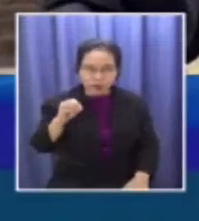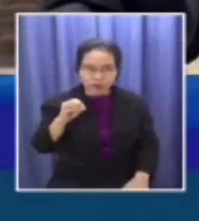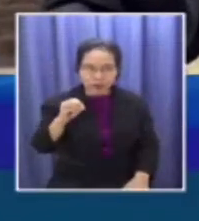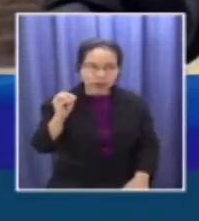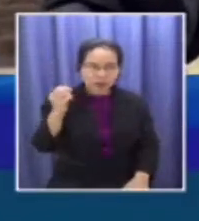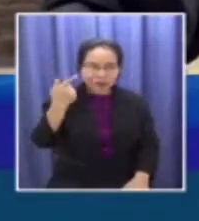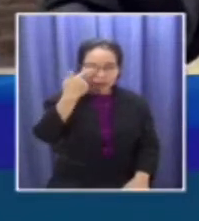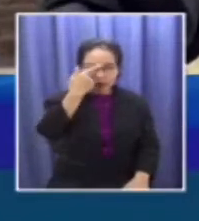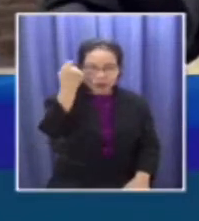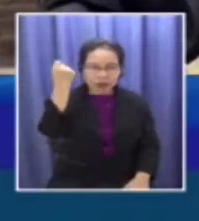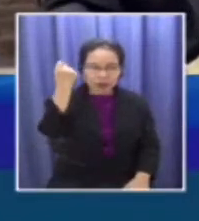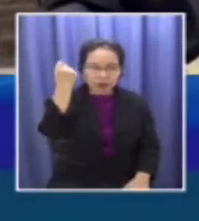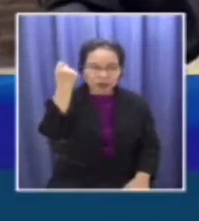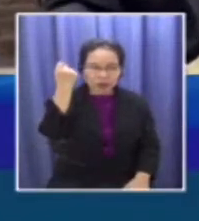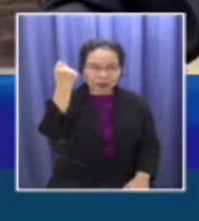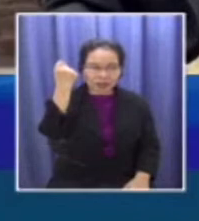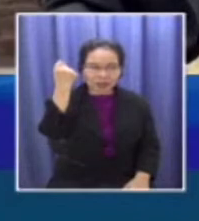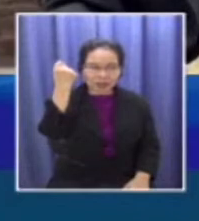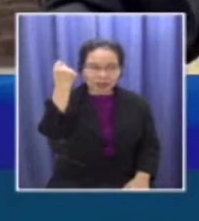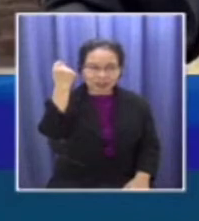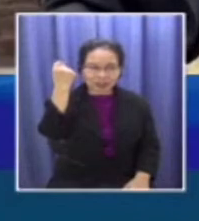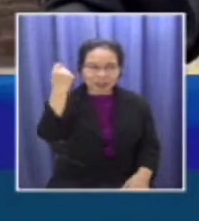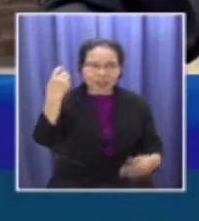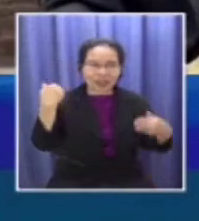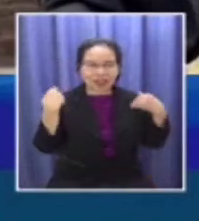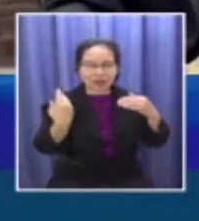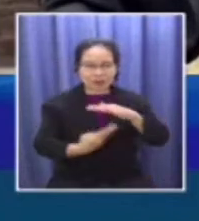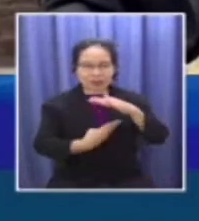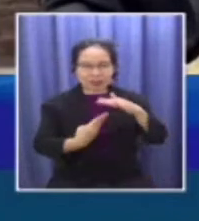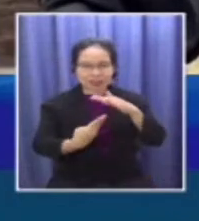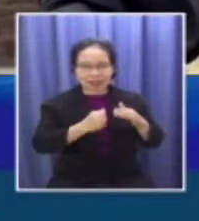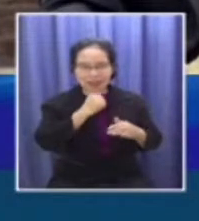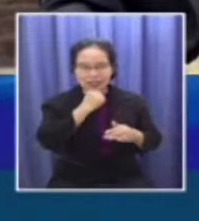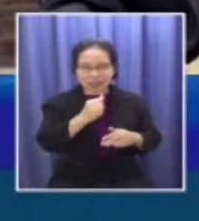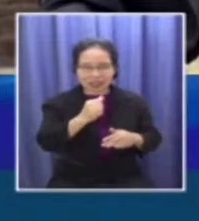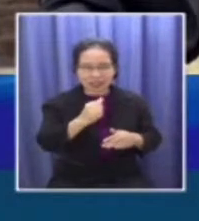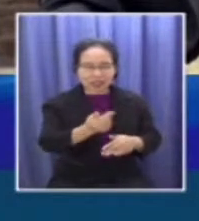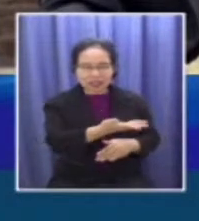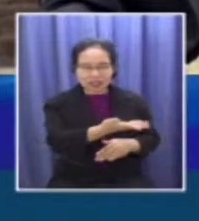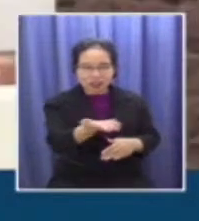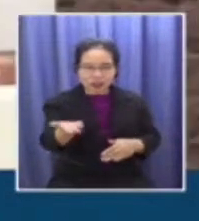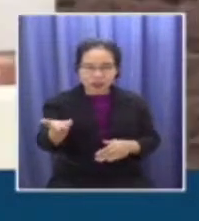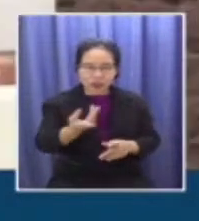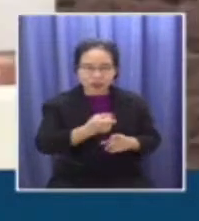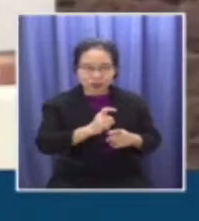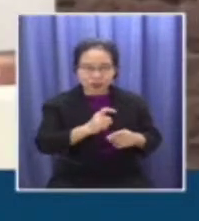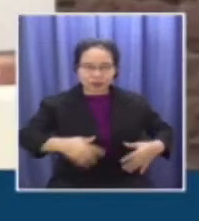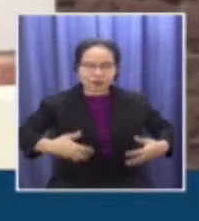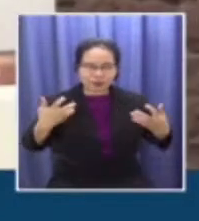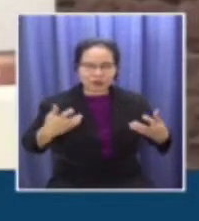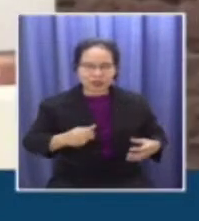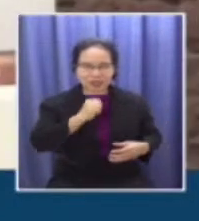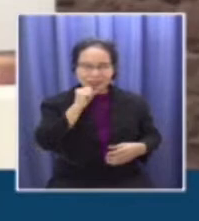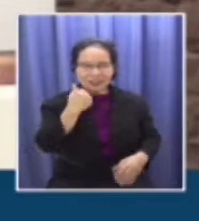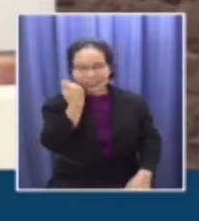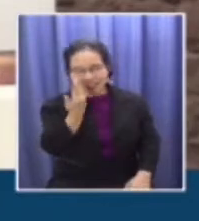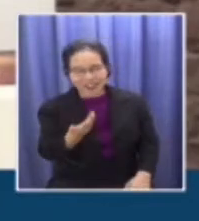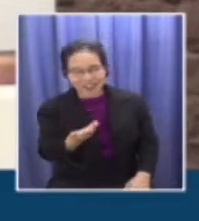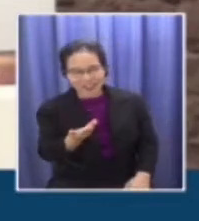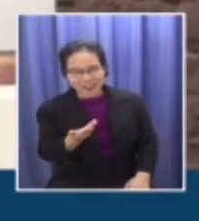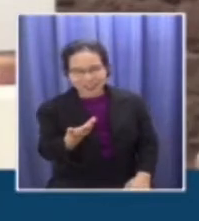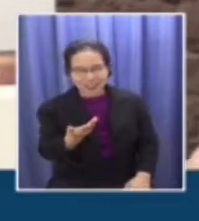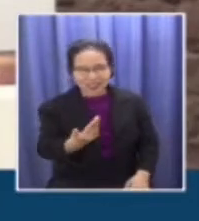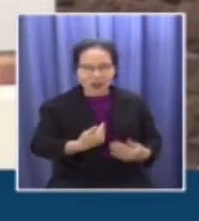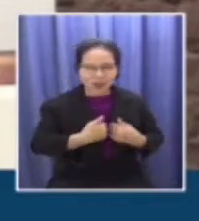na ya kyerɛ suku nkoda sɛ nipa firi nne ne nka tia mu awɔ Twerɛ Kronkron mu wɔ abode mu nyansa pemu ade kyerɛ sɛ